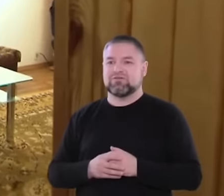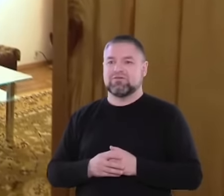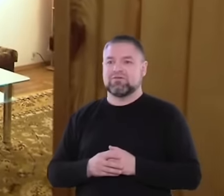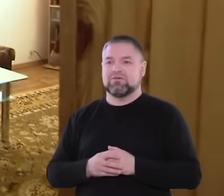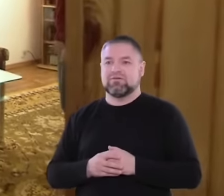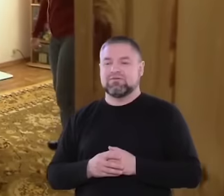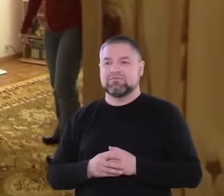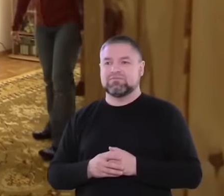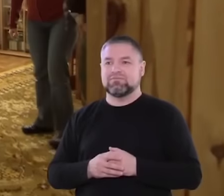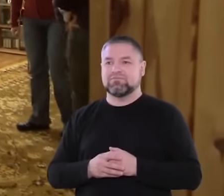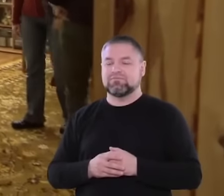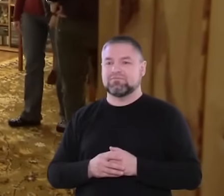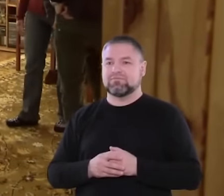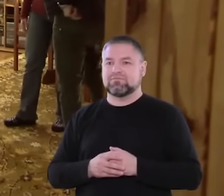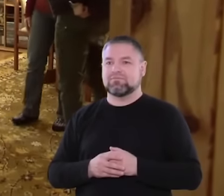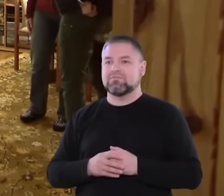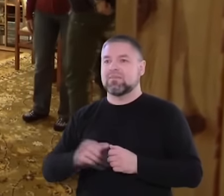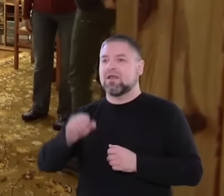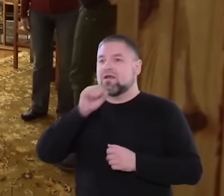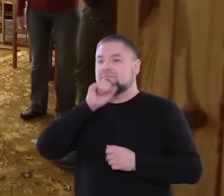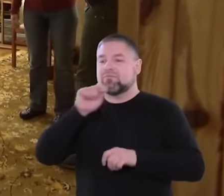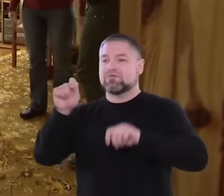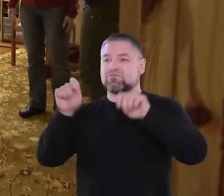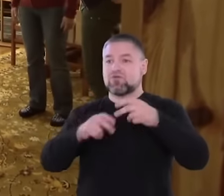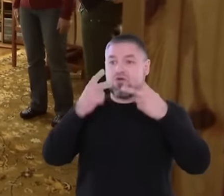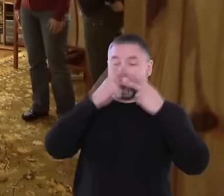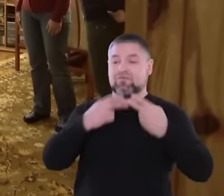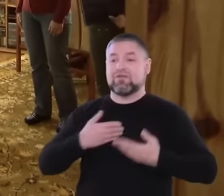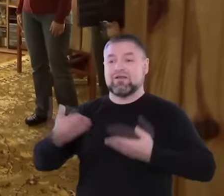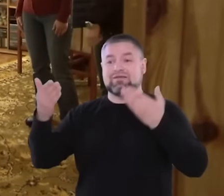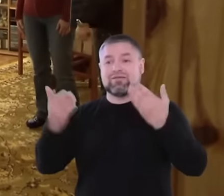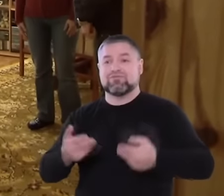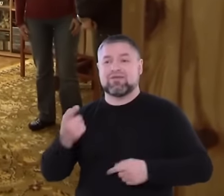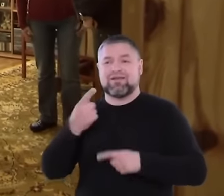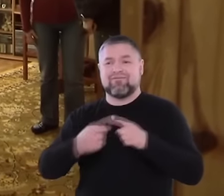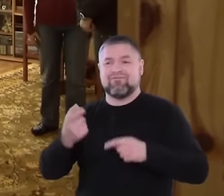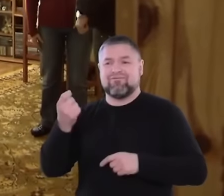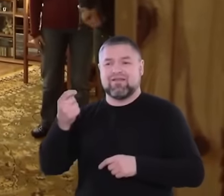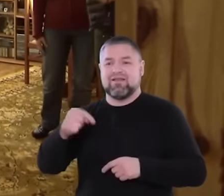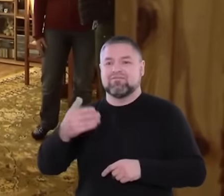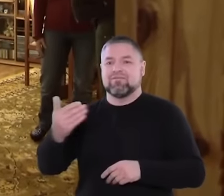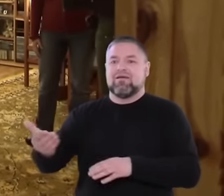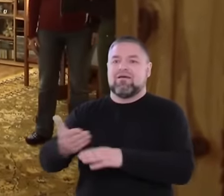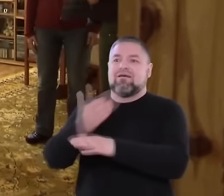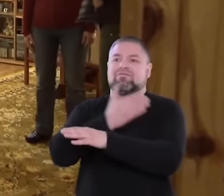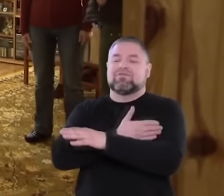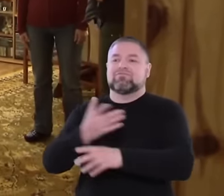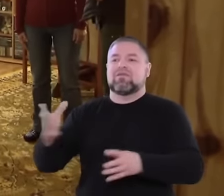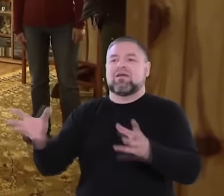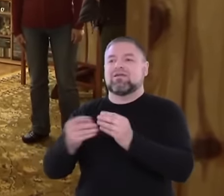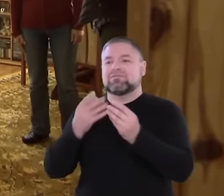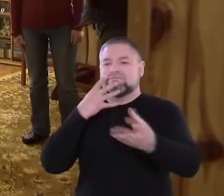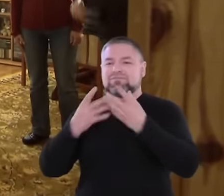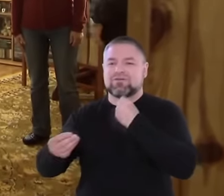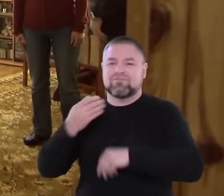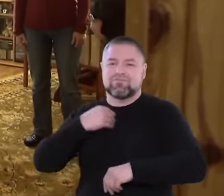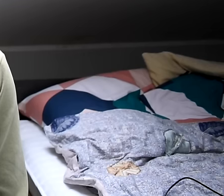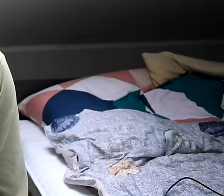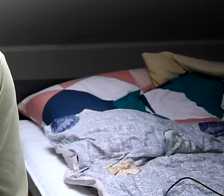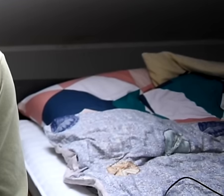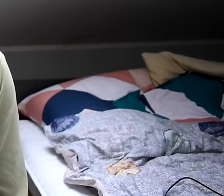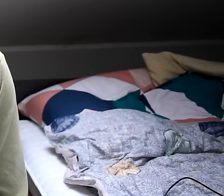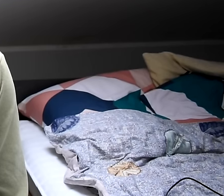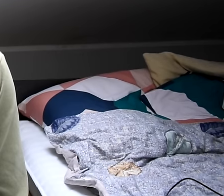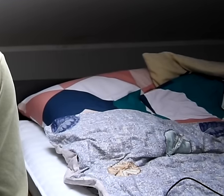Cześć. Córka Mamzelskich. Babcię przyjechała odwiedzić, to zaprosiłam ją na chwilkę do nas. Tak się fajnie kiedyś razem bawiliście. Na stare dzieje.